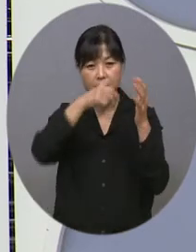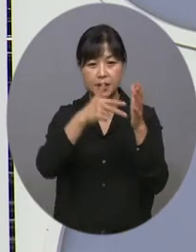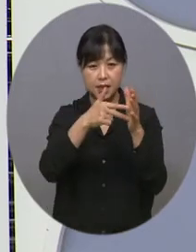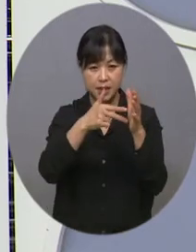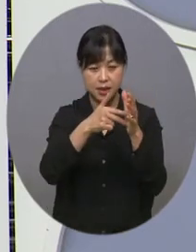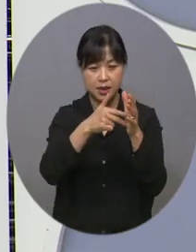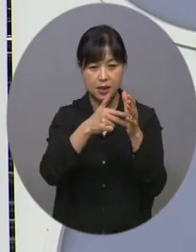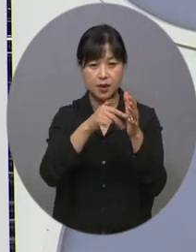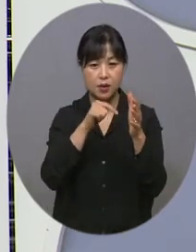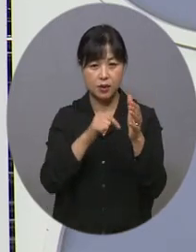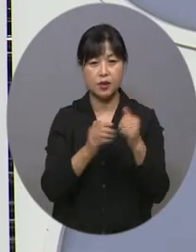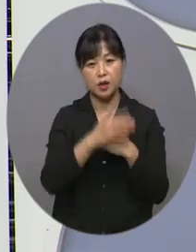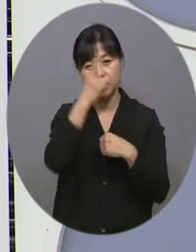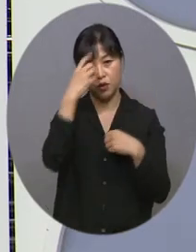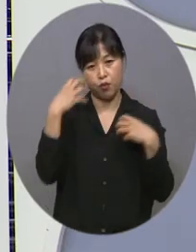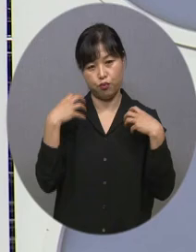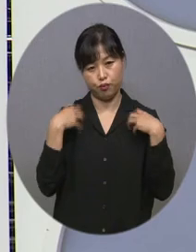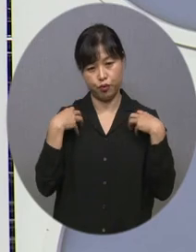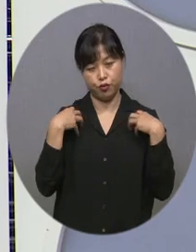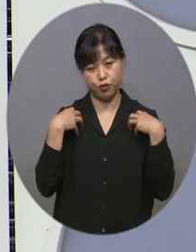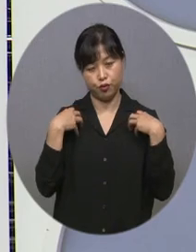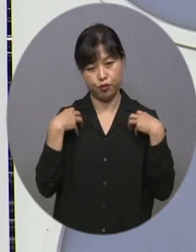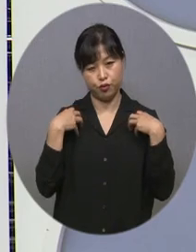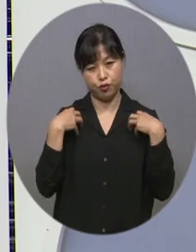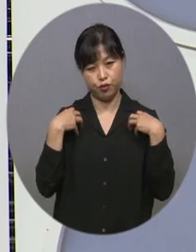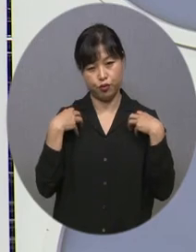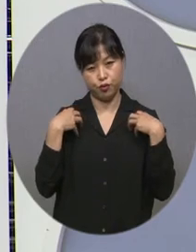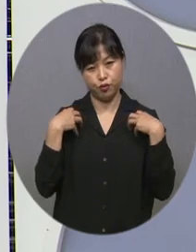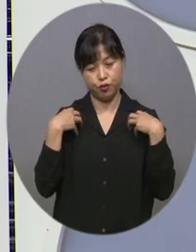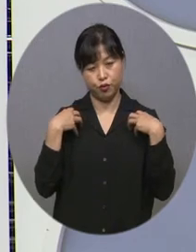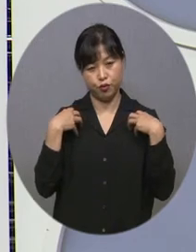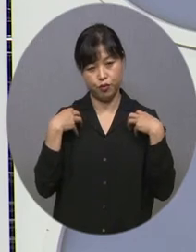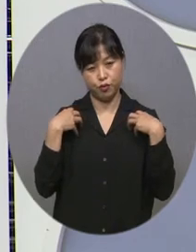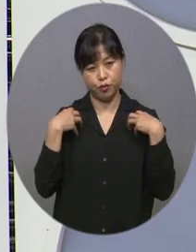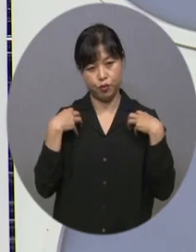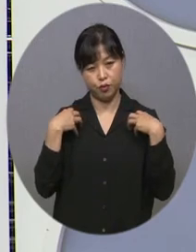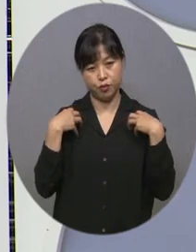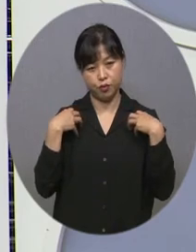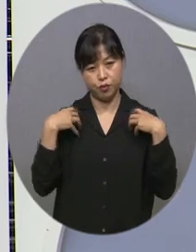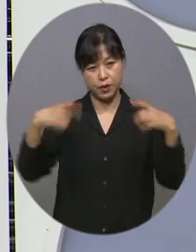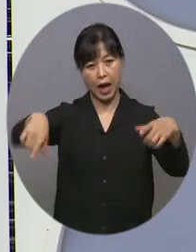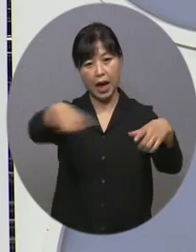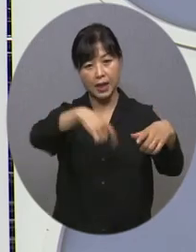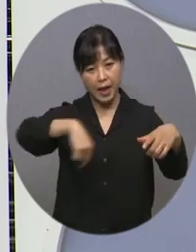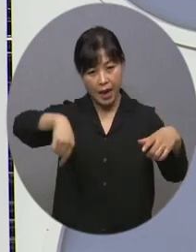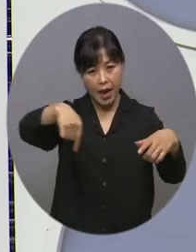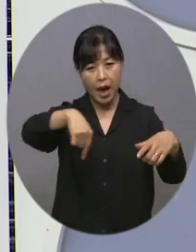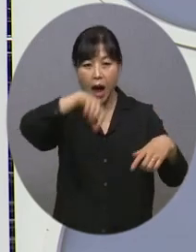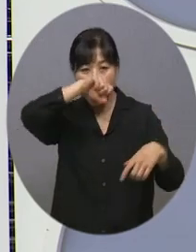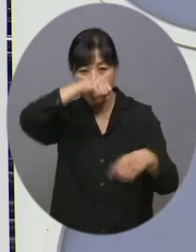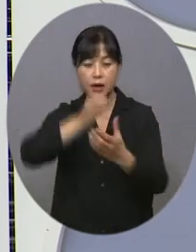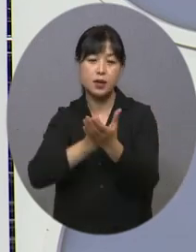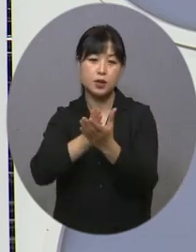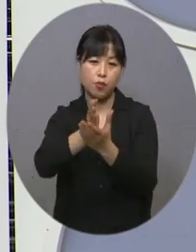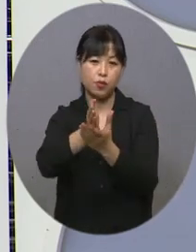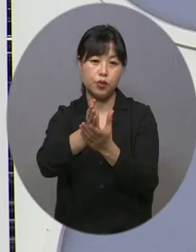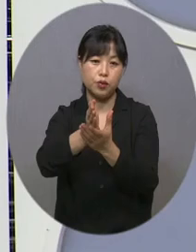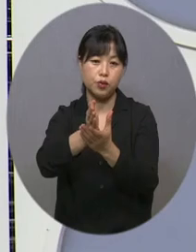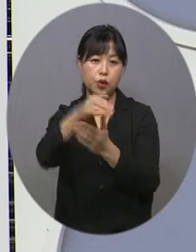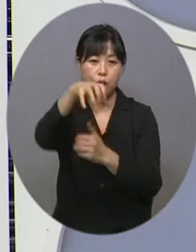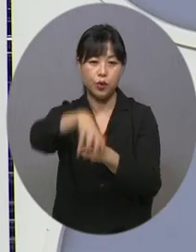것이 이 정부 부천의 유일한 그 아프리카 전문 기관으로